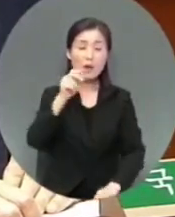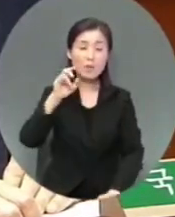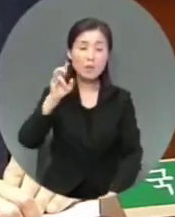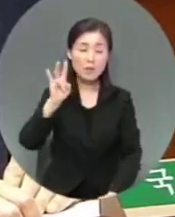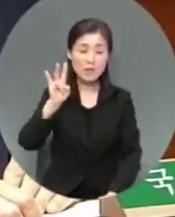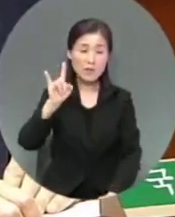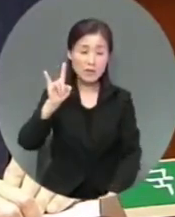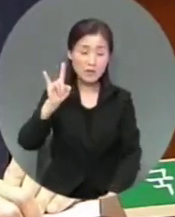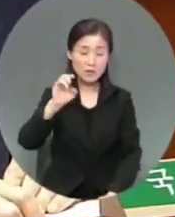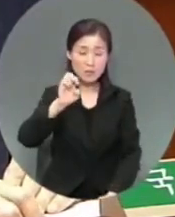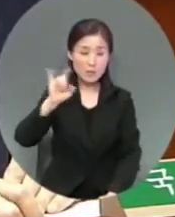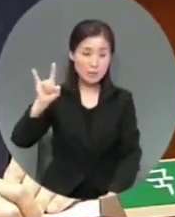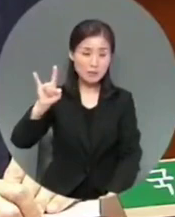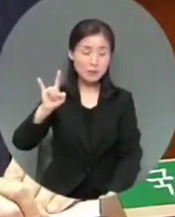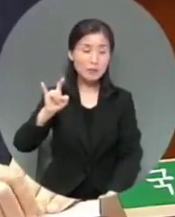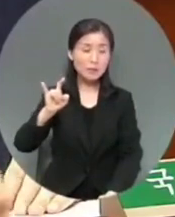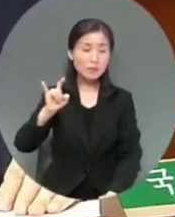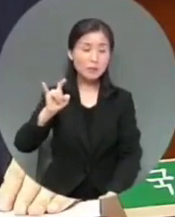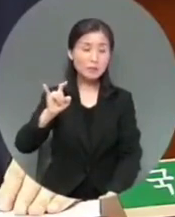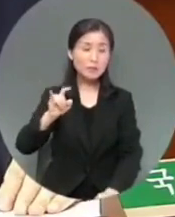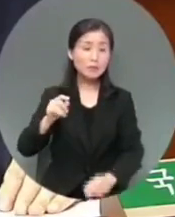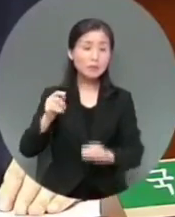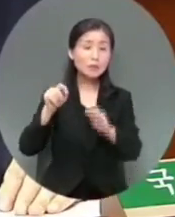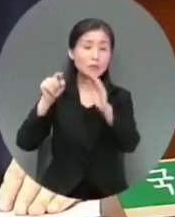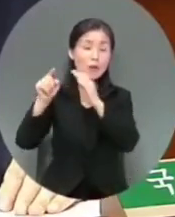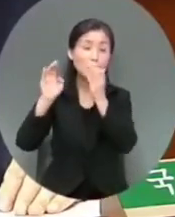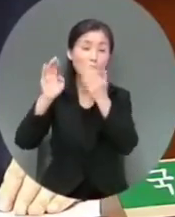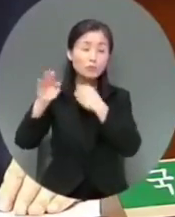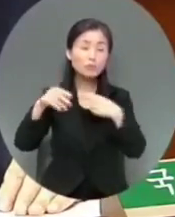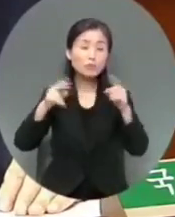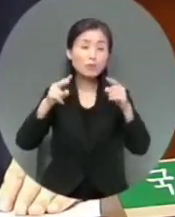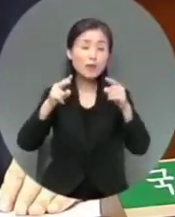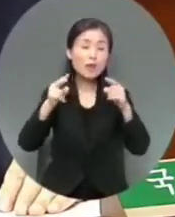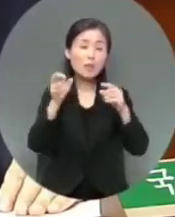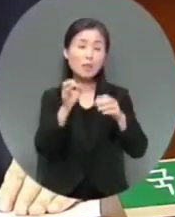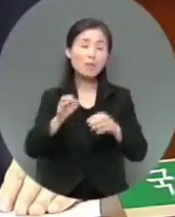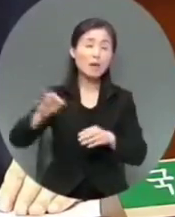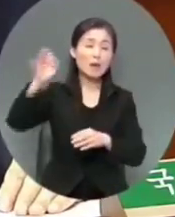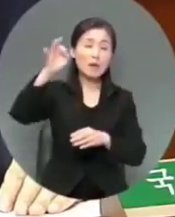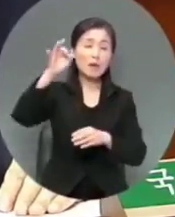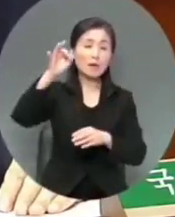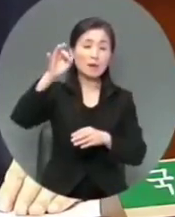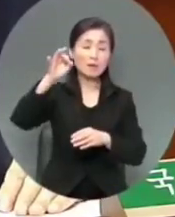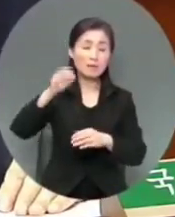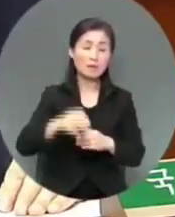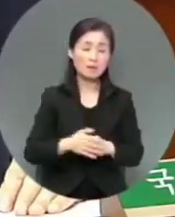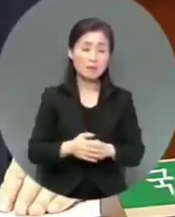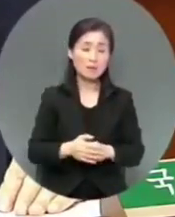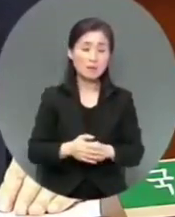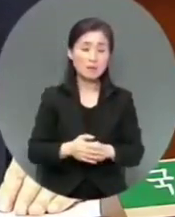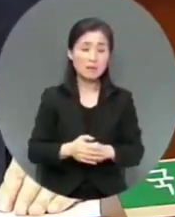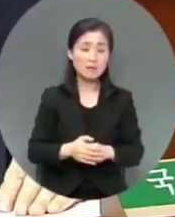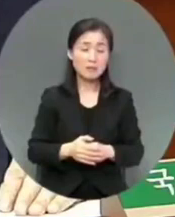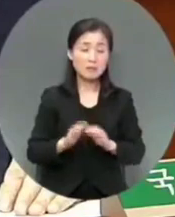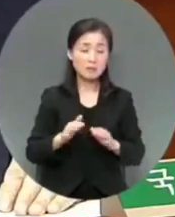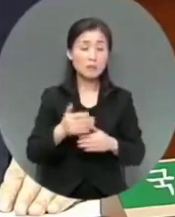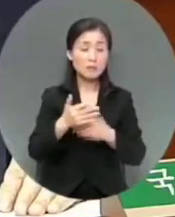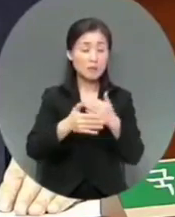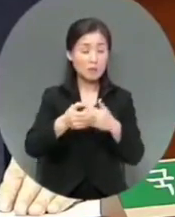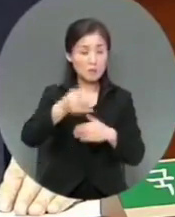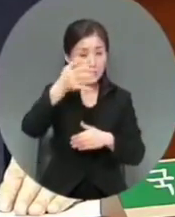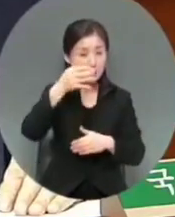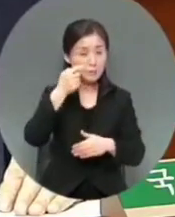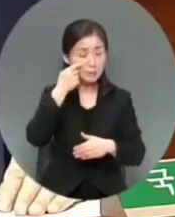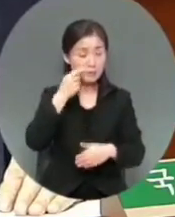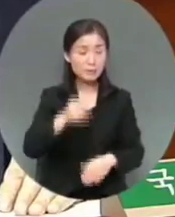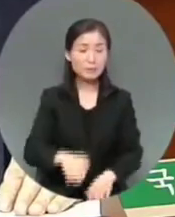뛰어 올랐습니다. 이런 일이 뭐 대통령 문제는 그렇지만 이뿐만 아니라 화면을 한번